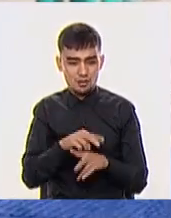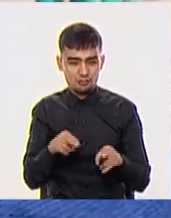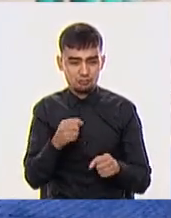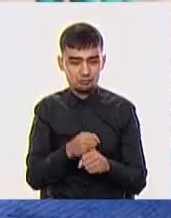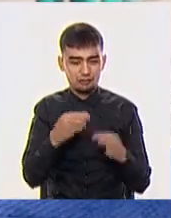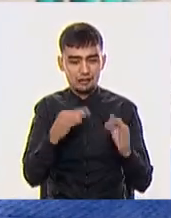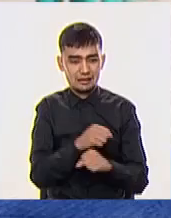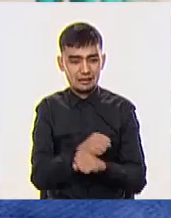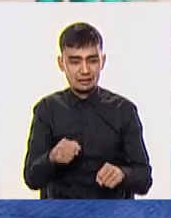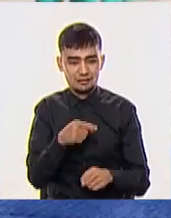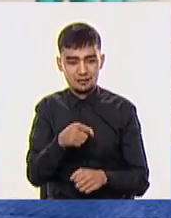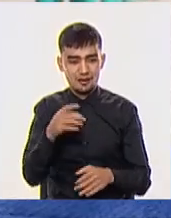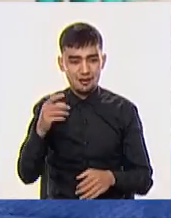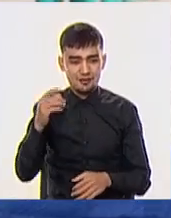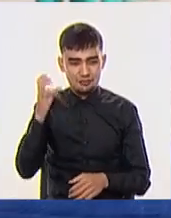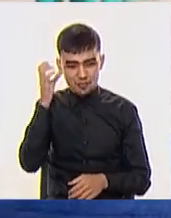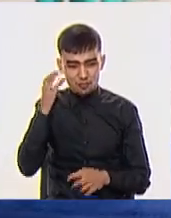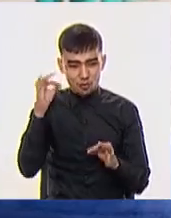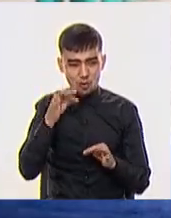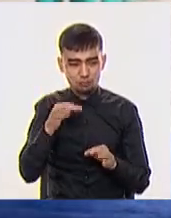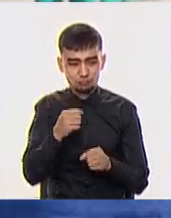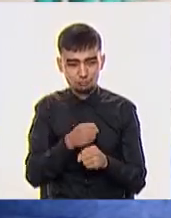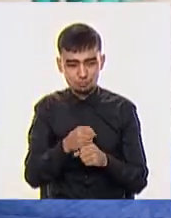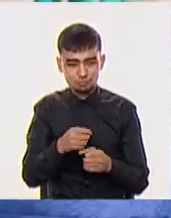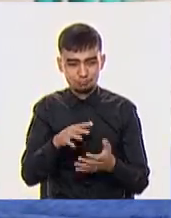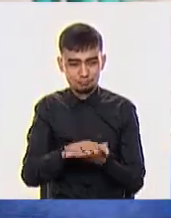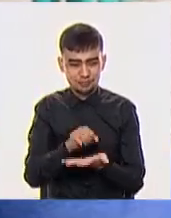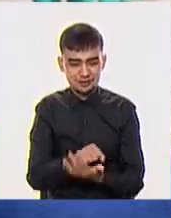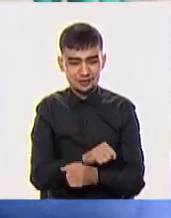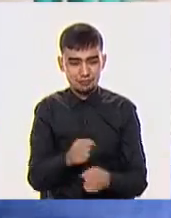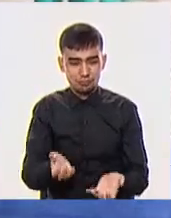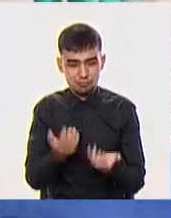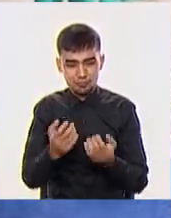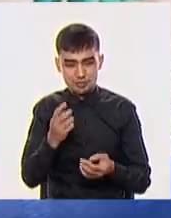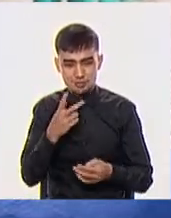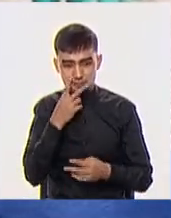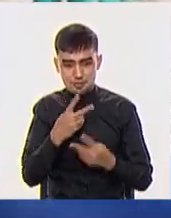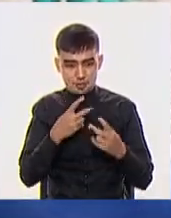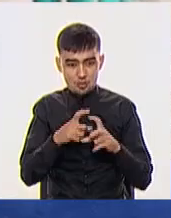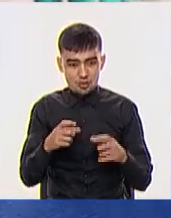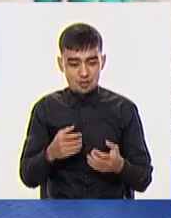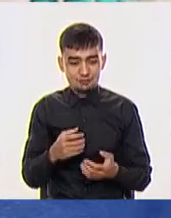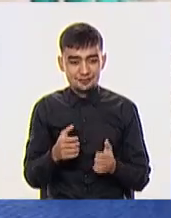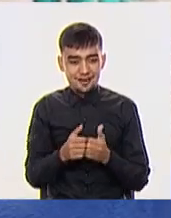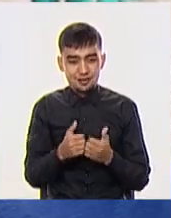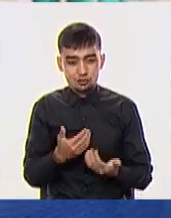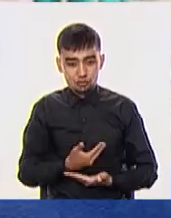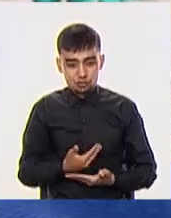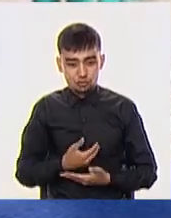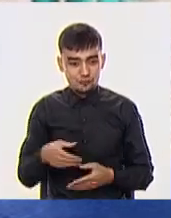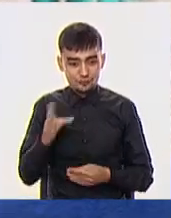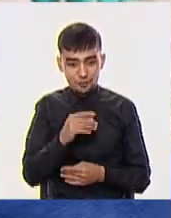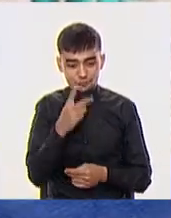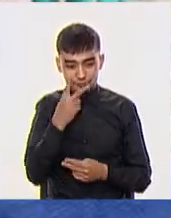чтобы археологические объекты просто разрушались. Причем публично, если уже местные, население